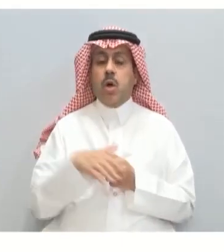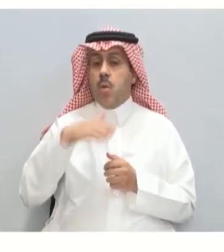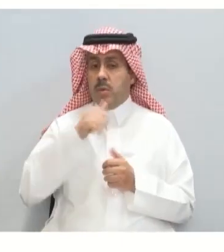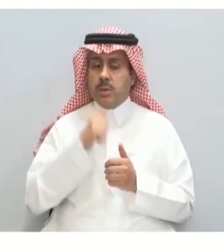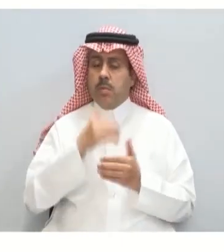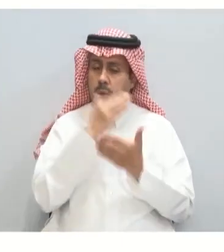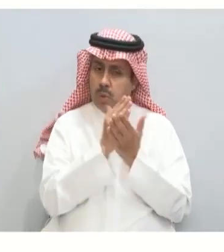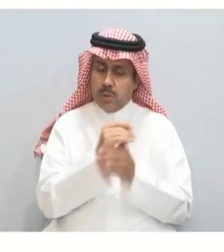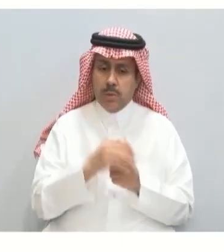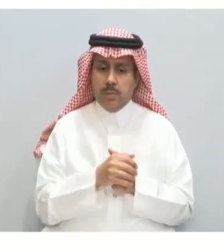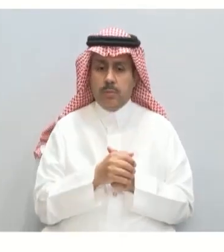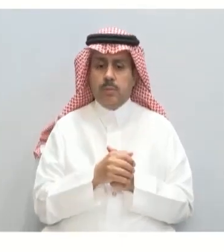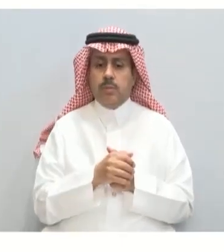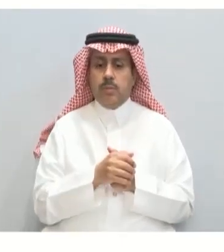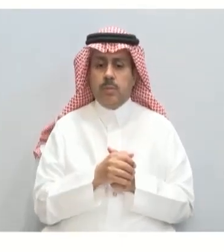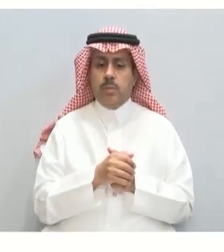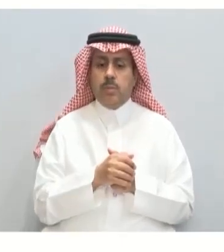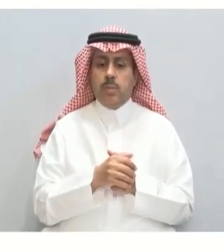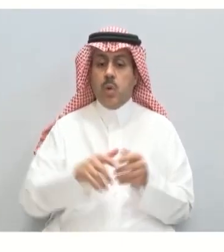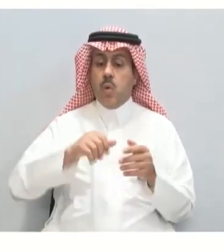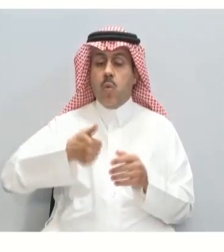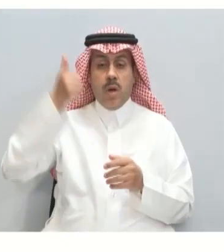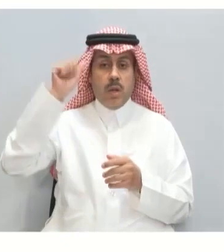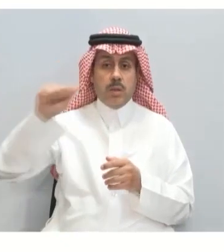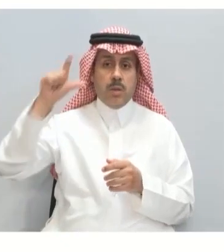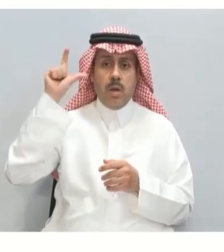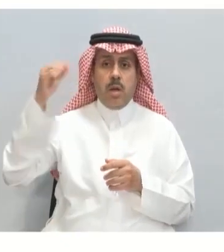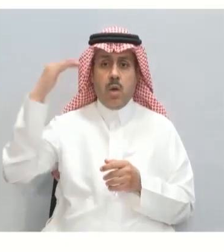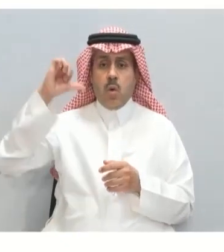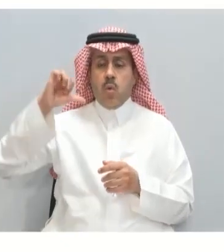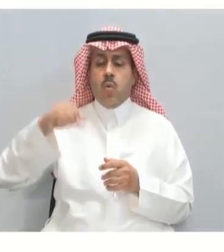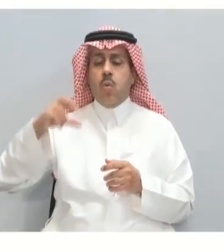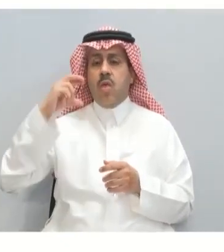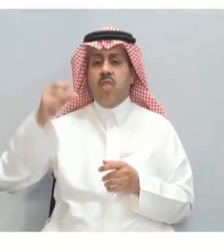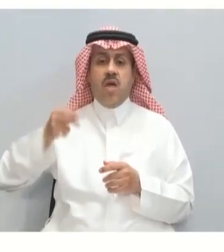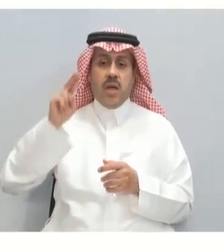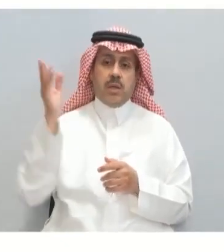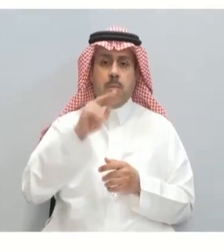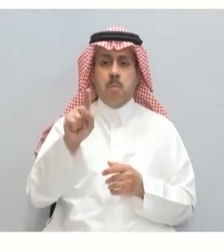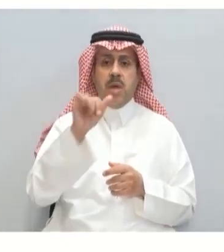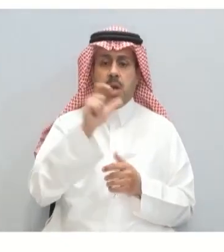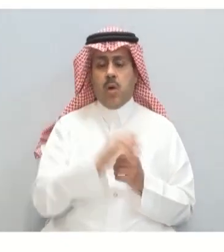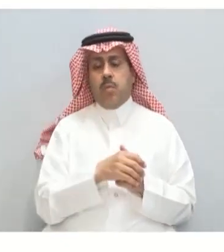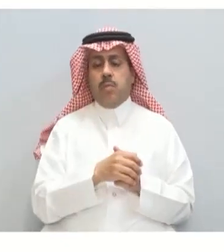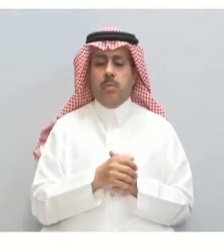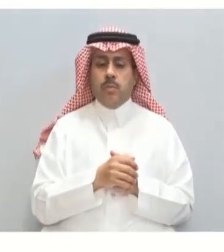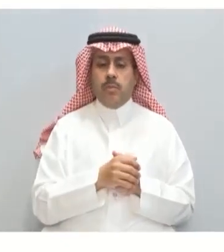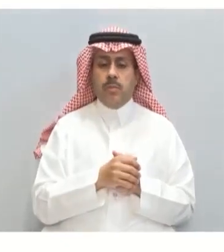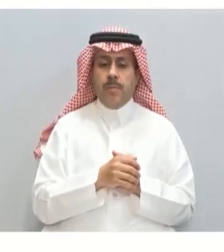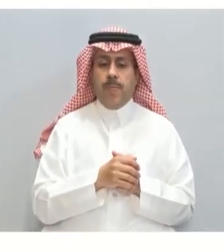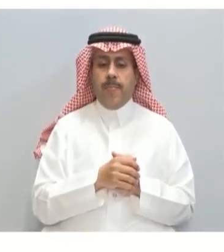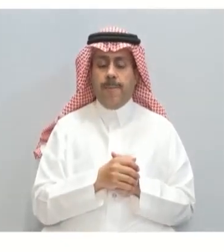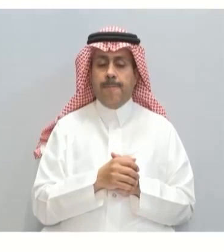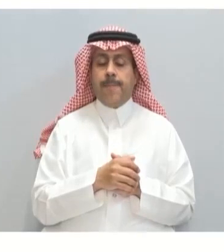الغنائم في قوله تعالى ايضا واصلحوا ذات بينكم اي اصلحوا ما بينكم من احوال